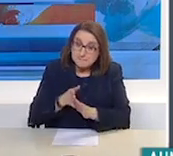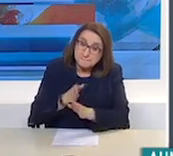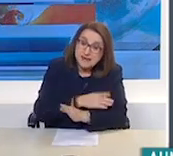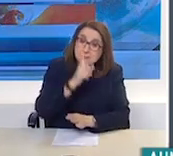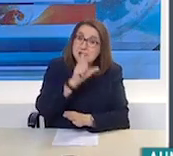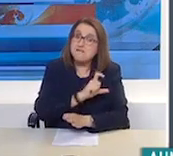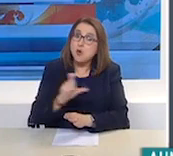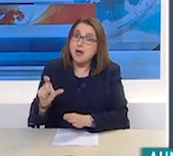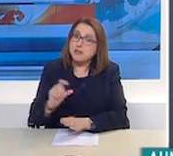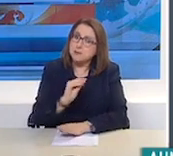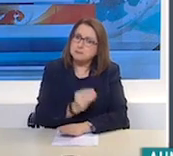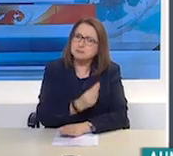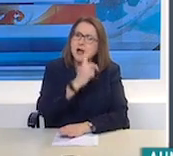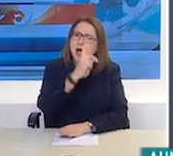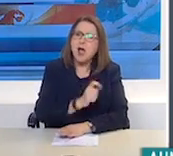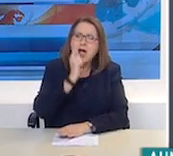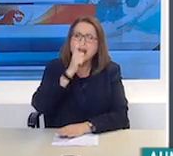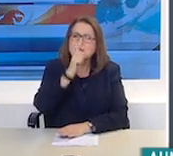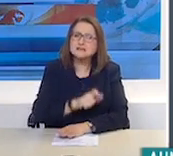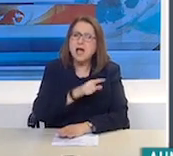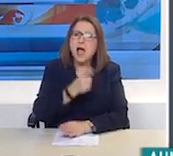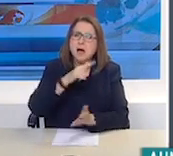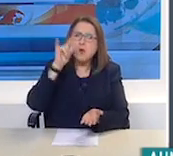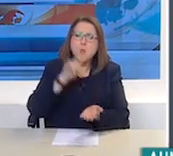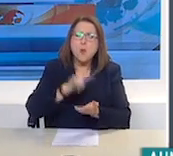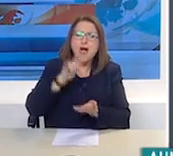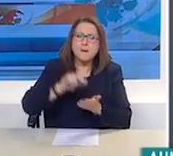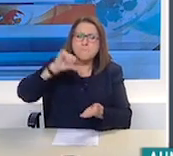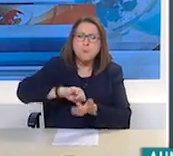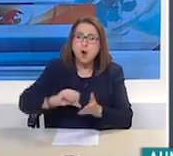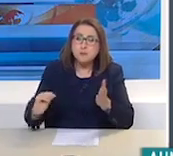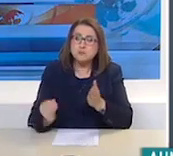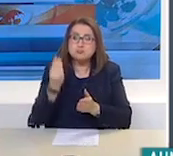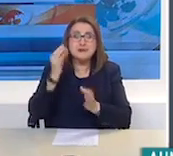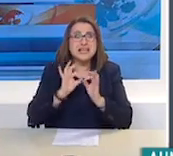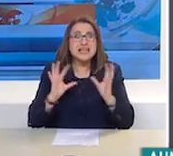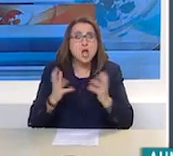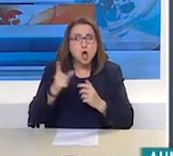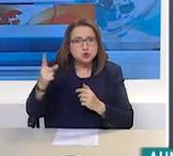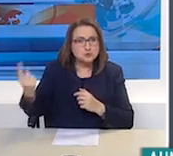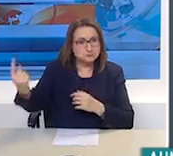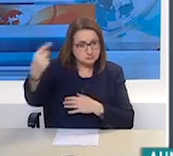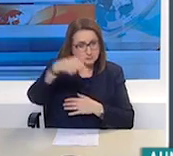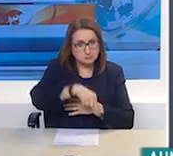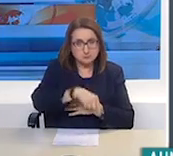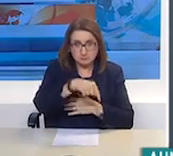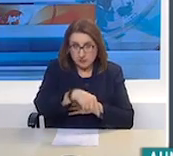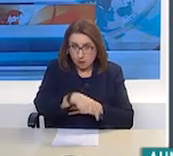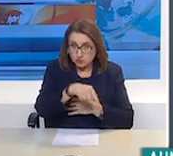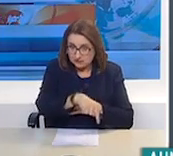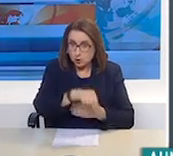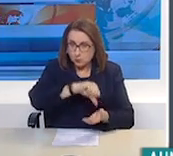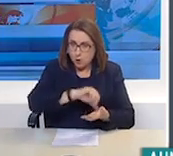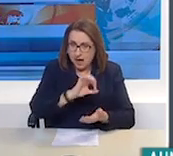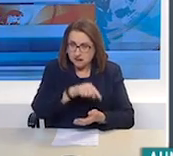περιστατικό COVID-19 σε έναν ταξιδιώτη από τη Wuhan της Κίνας και εξαιτίας αυτού του περιστατικού, οι υγειονομικές αρχές διεξήγαγαν